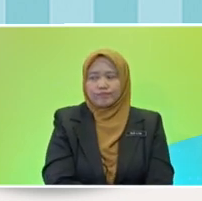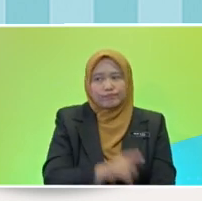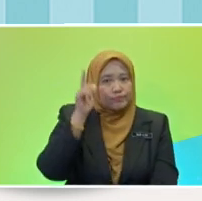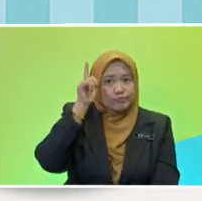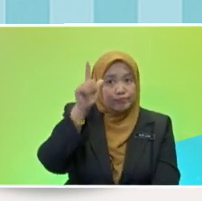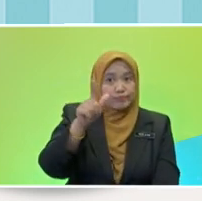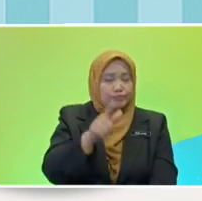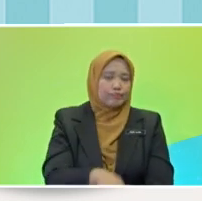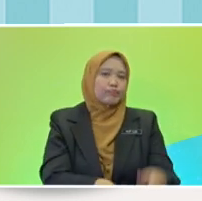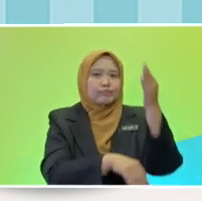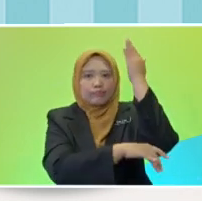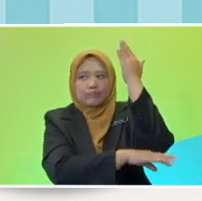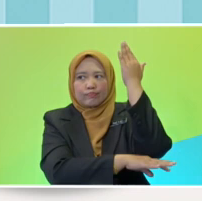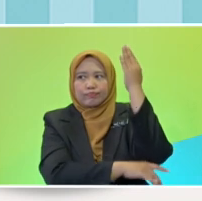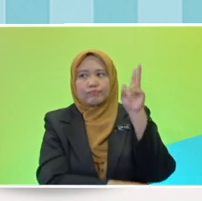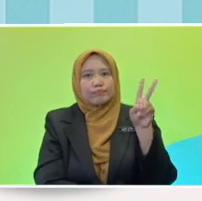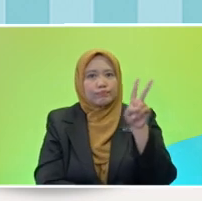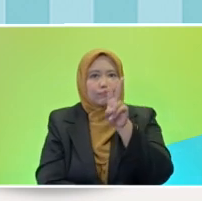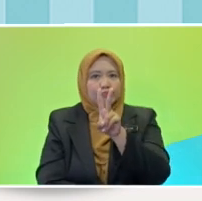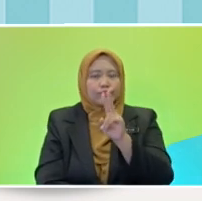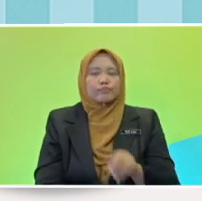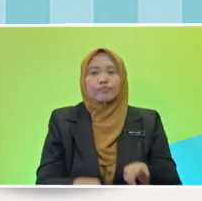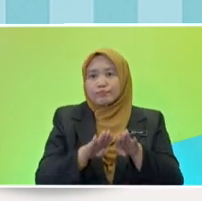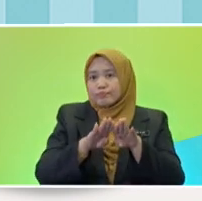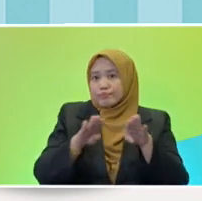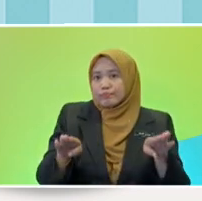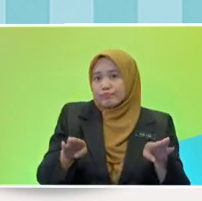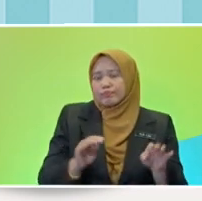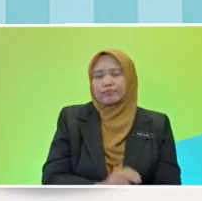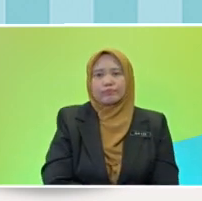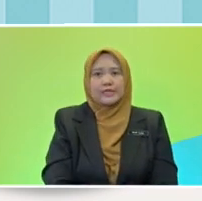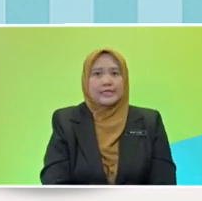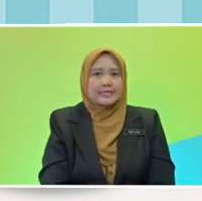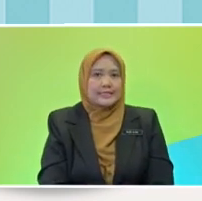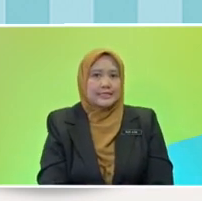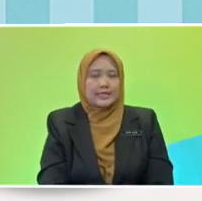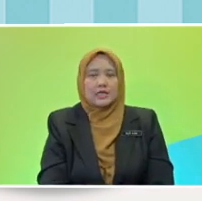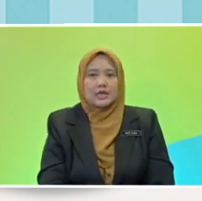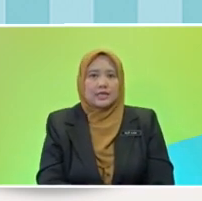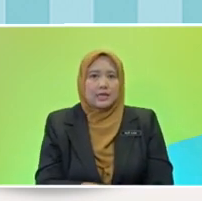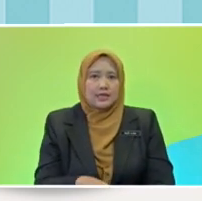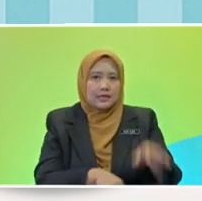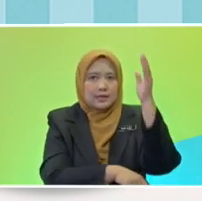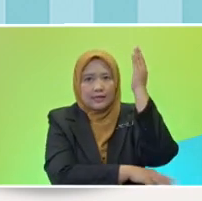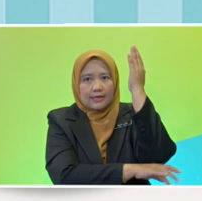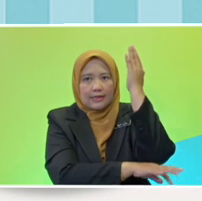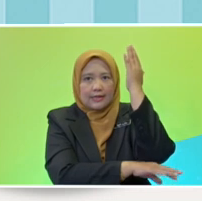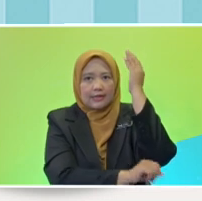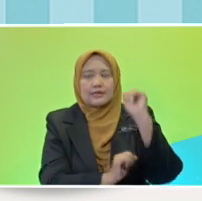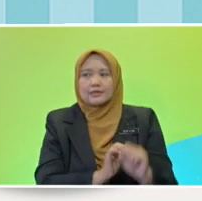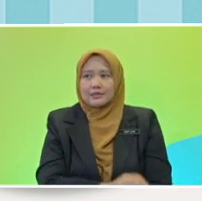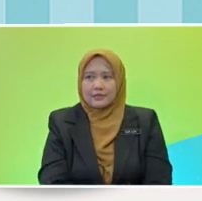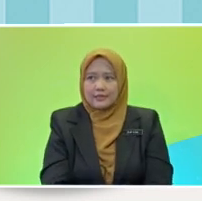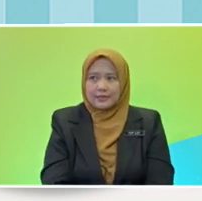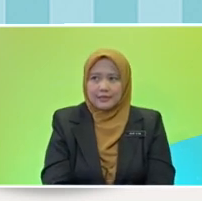memang ada akar tapi akar Apakah perbedaan di antara pokok bunga kecoa dan aka pokok